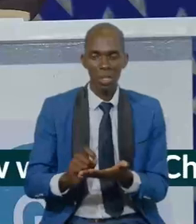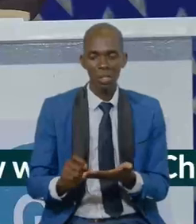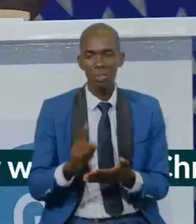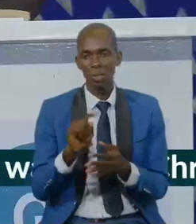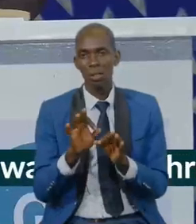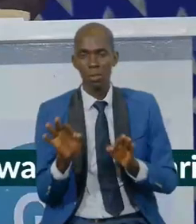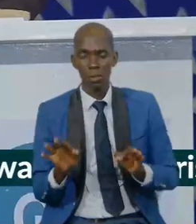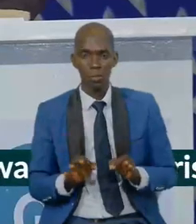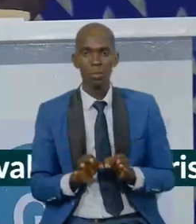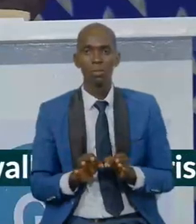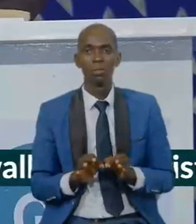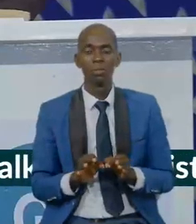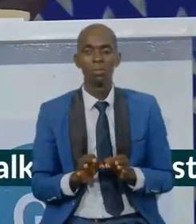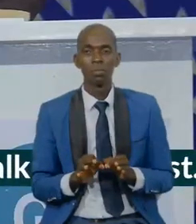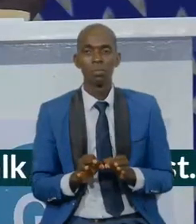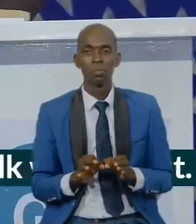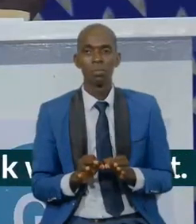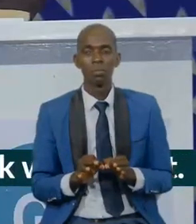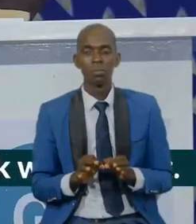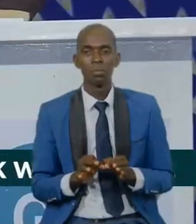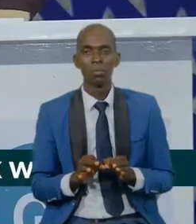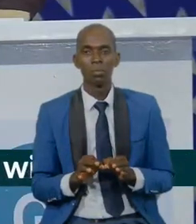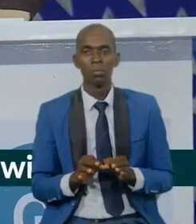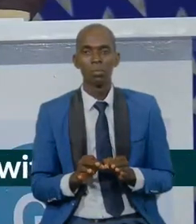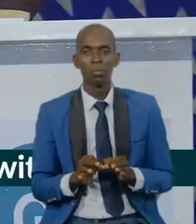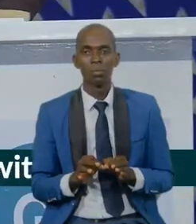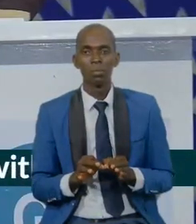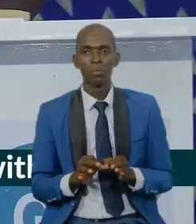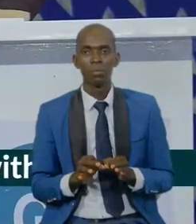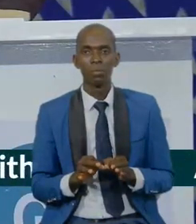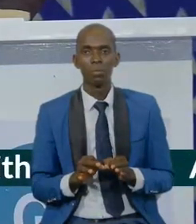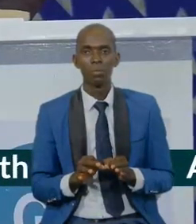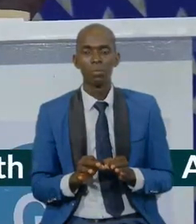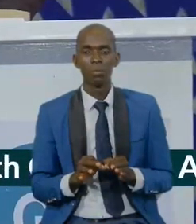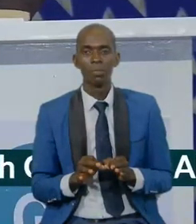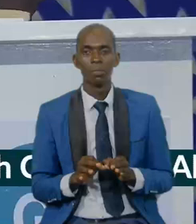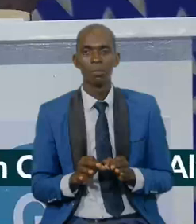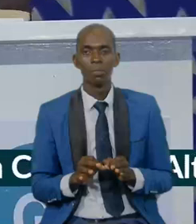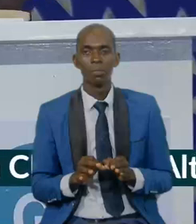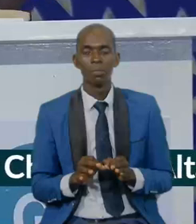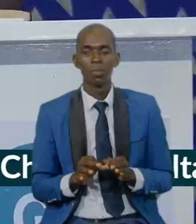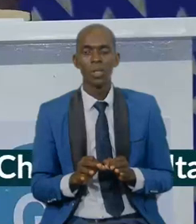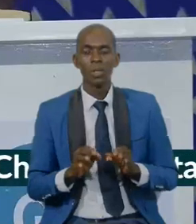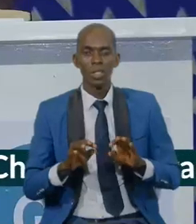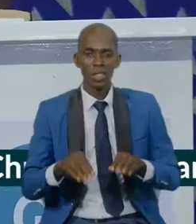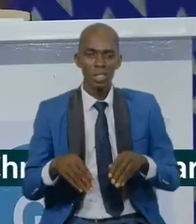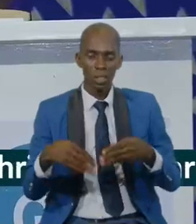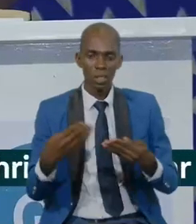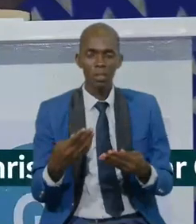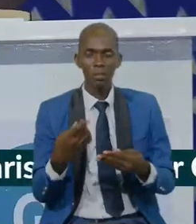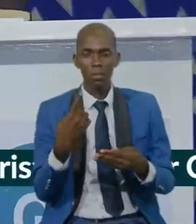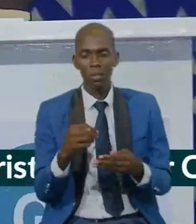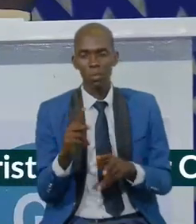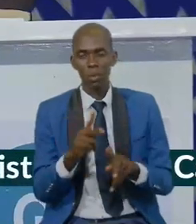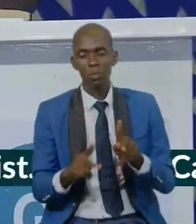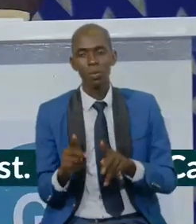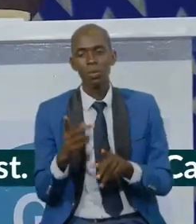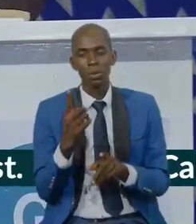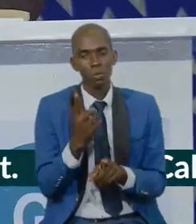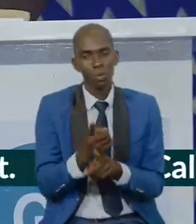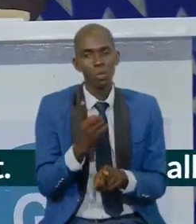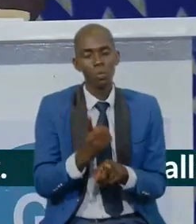plaît, priez, recevoir ces fiches. Give them the exact information et remplissez